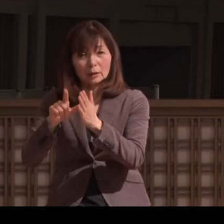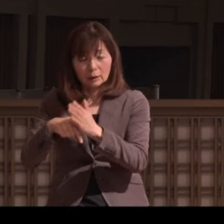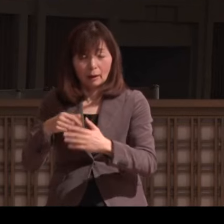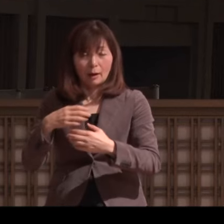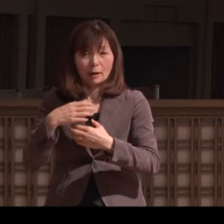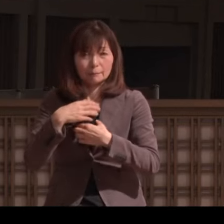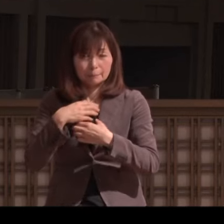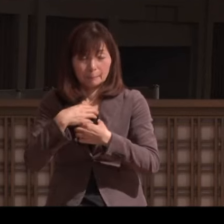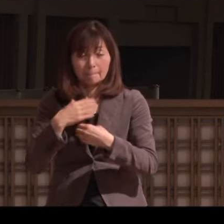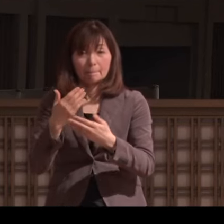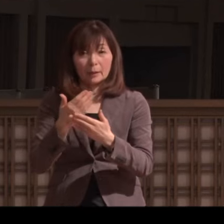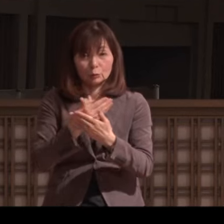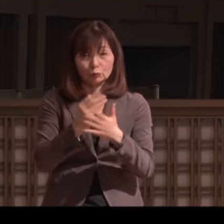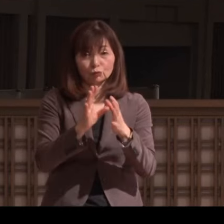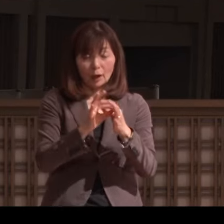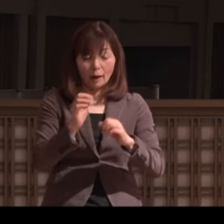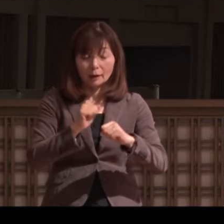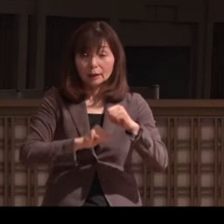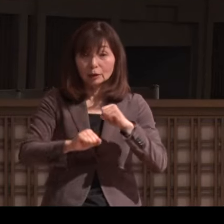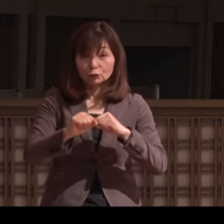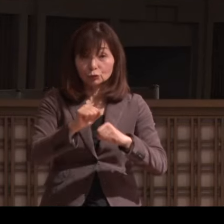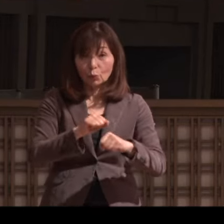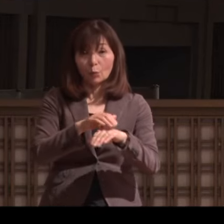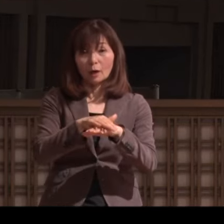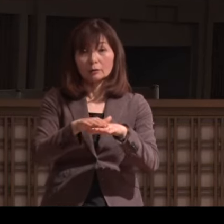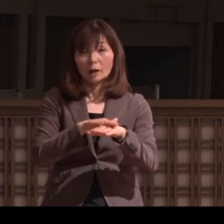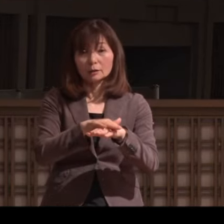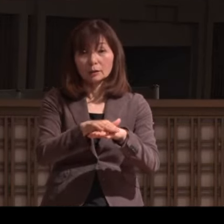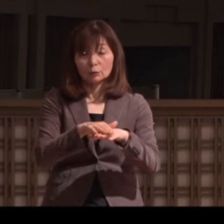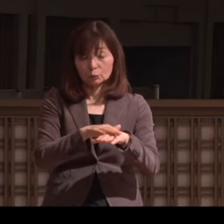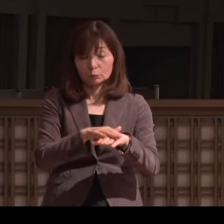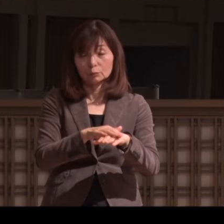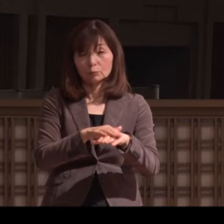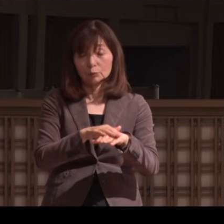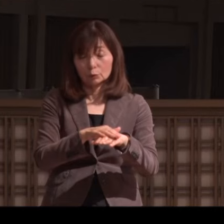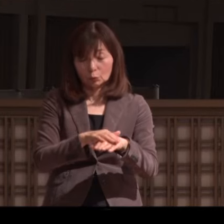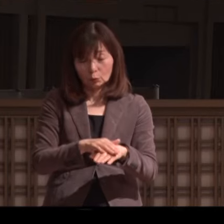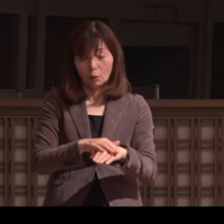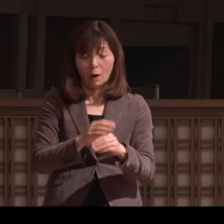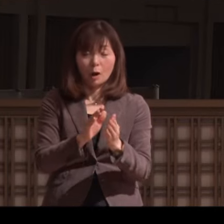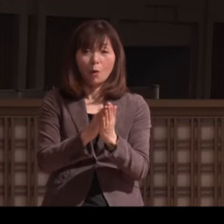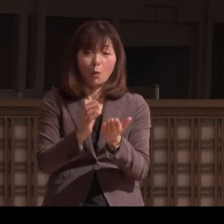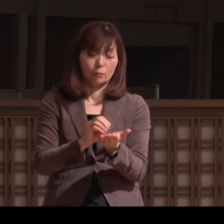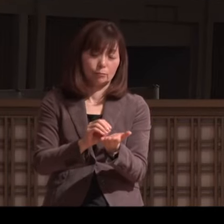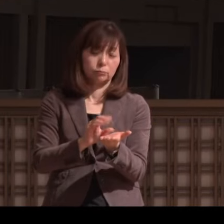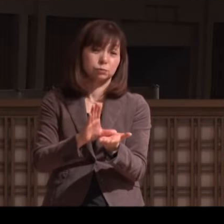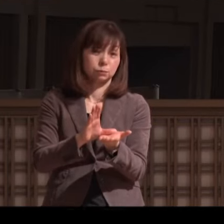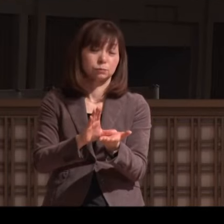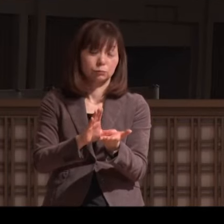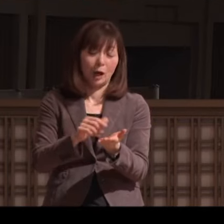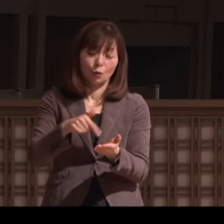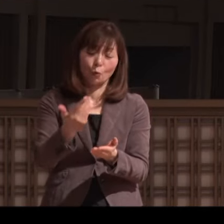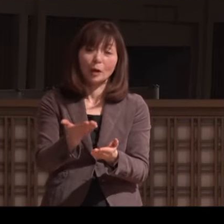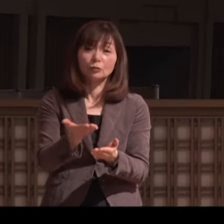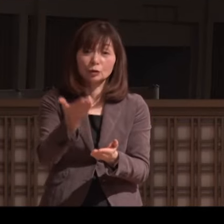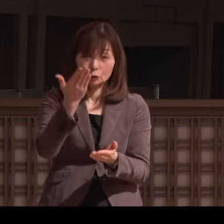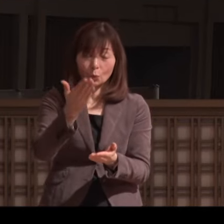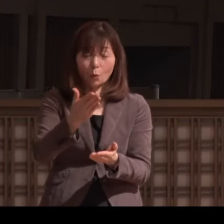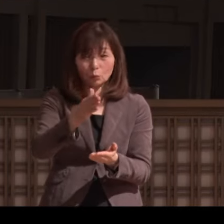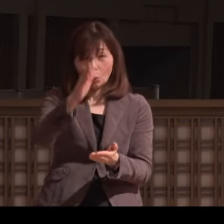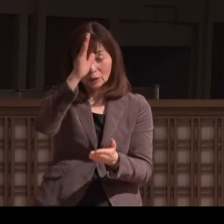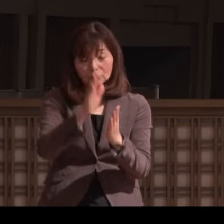てこの活動ってのが大事ですよってのをすごいも600ページ以上ある哲学書の中でえ